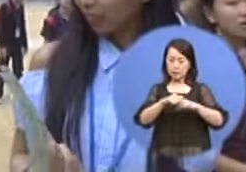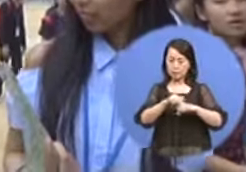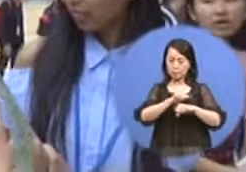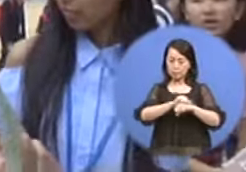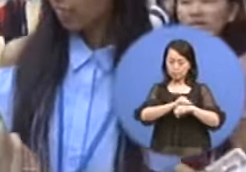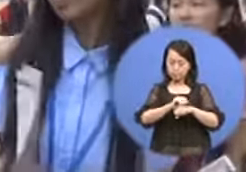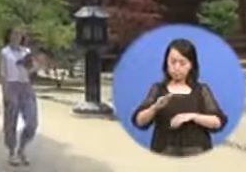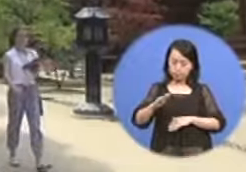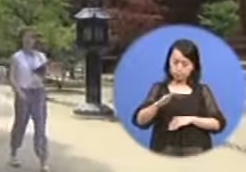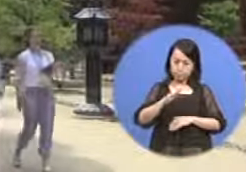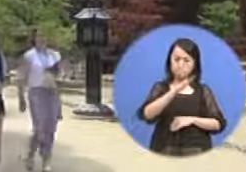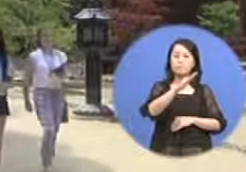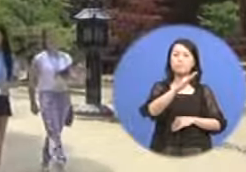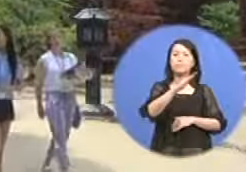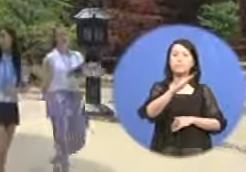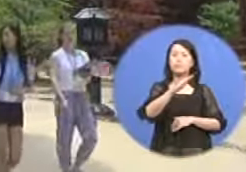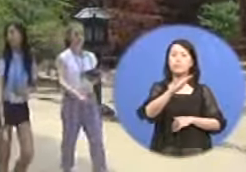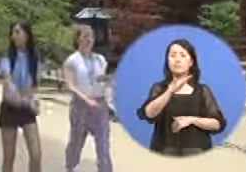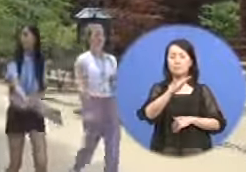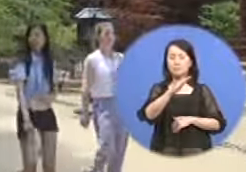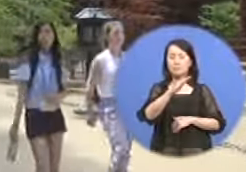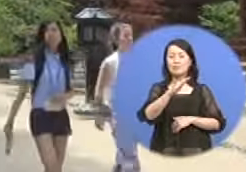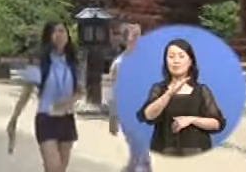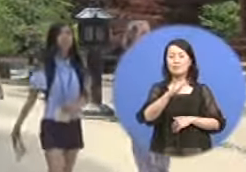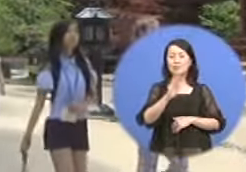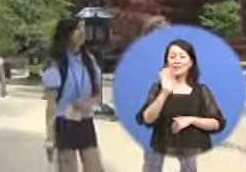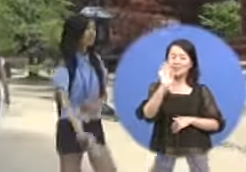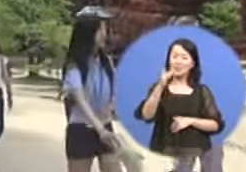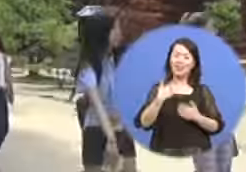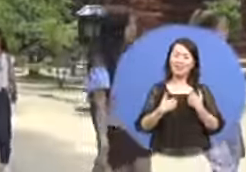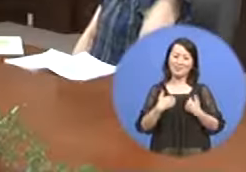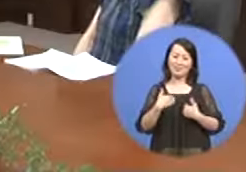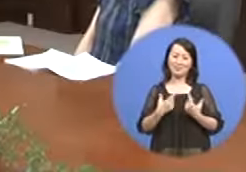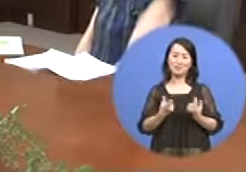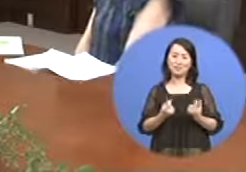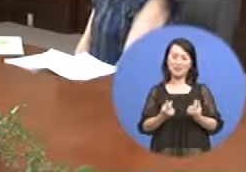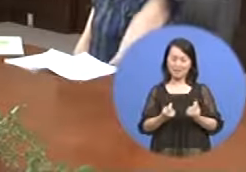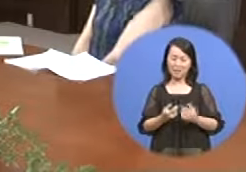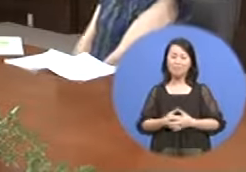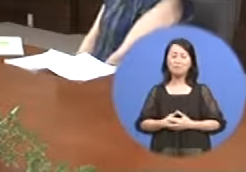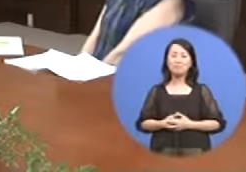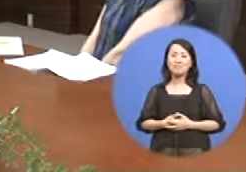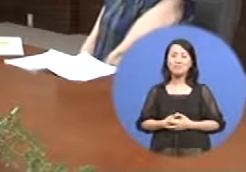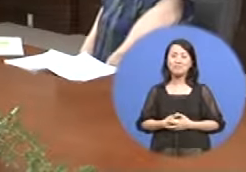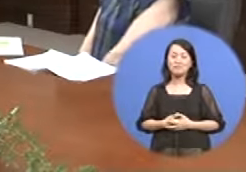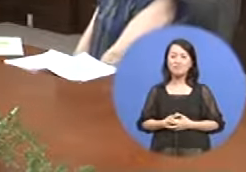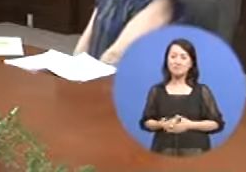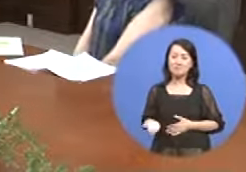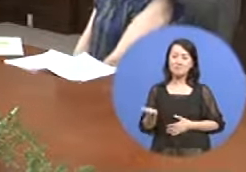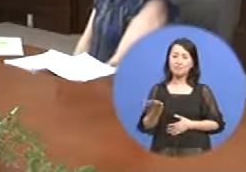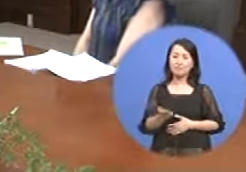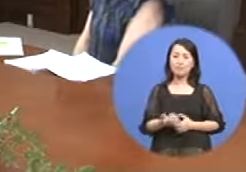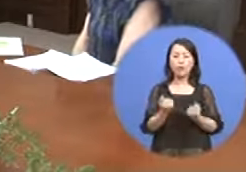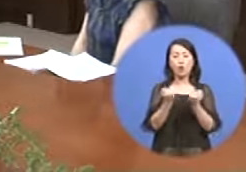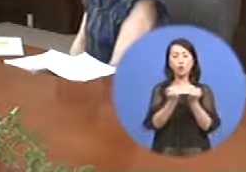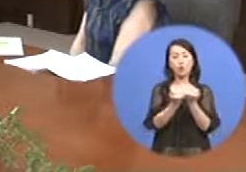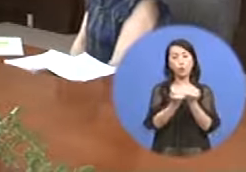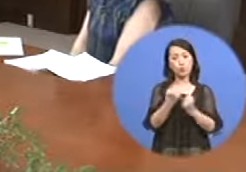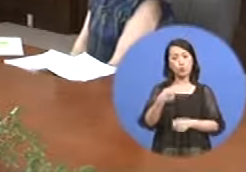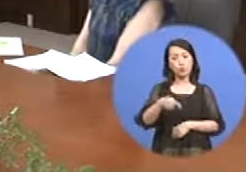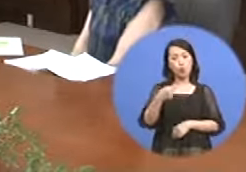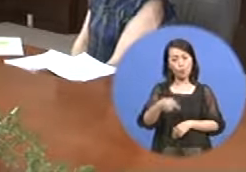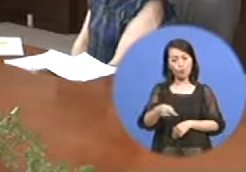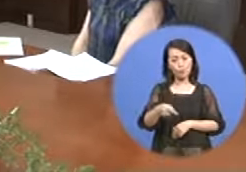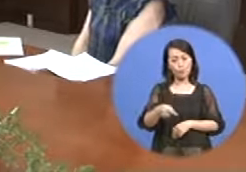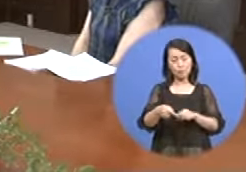ねこれは将来楽しみですよね。 そうですね、続きまして道徳教育なんですがこちらも大切